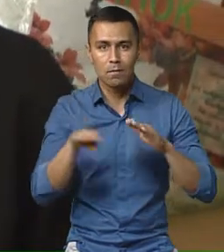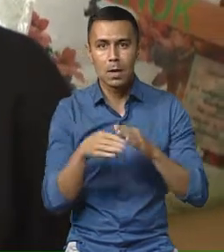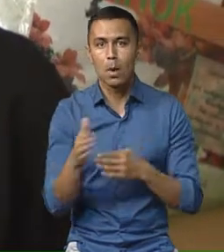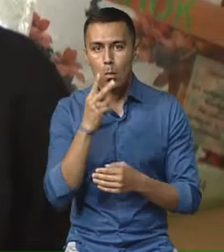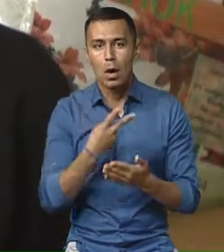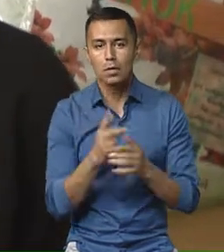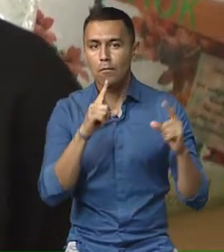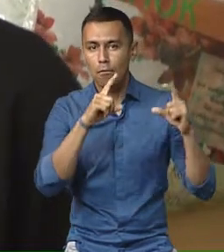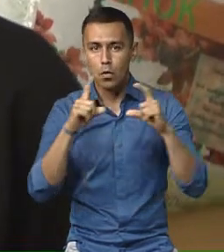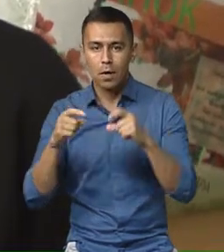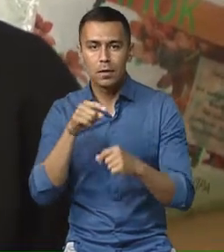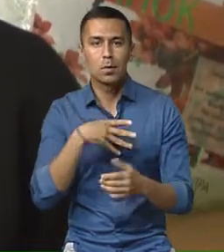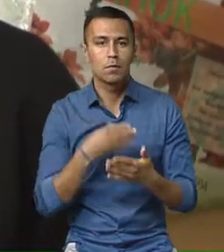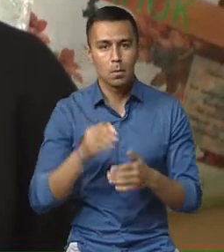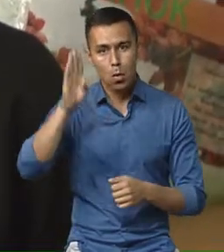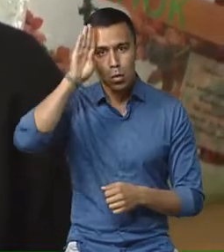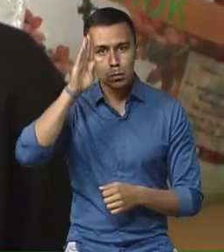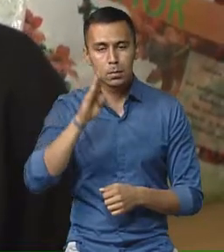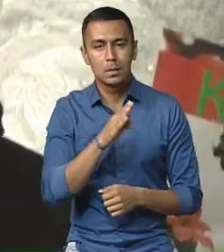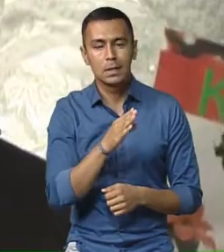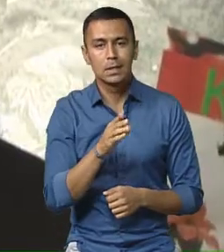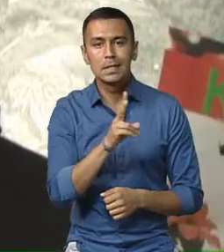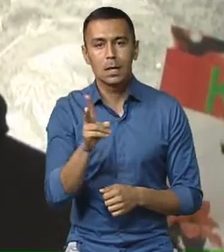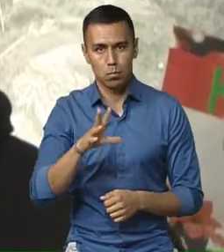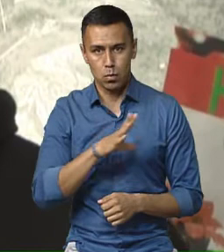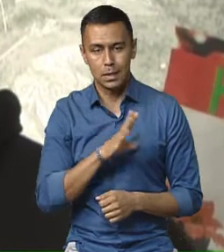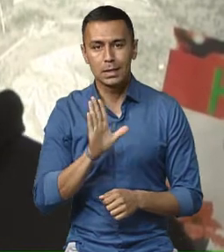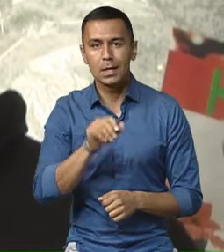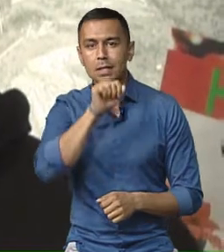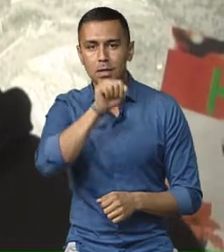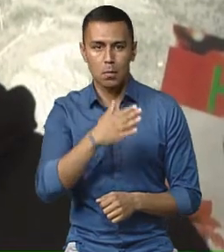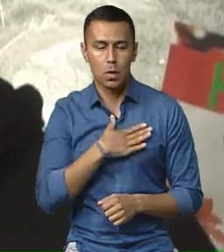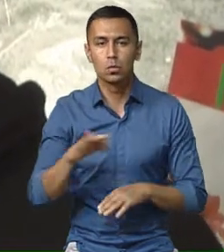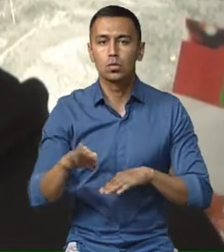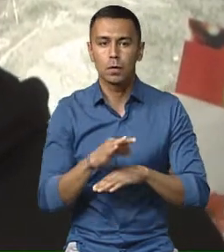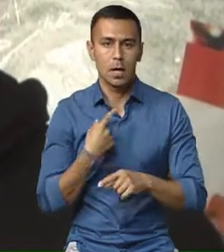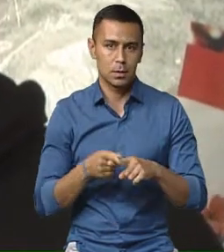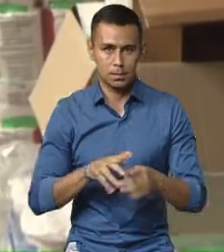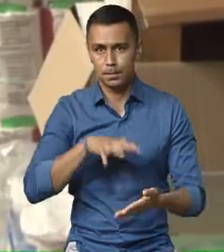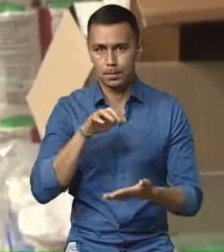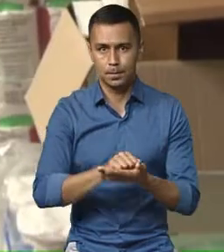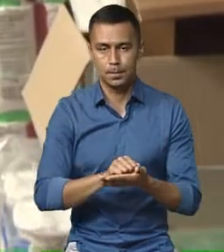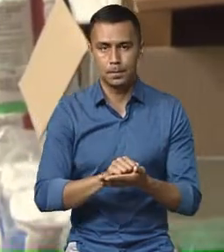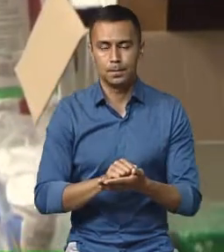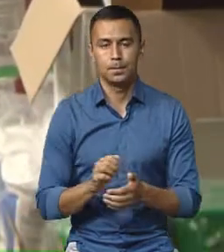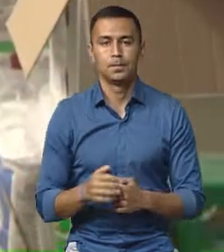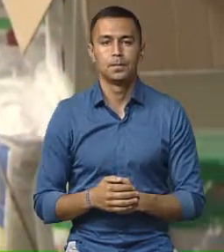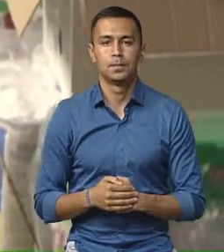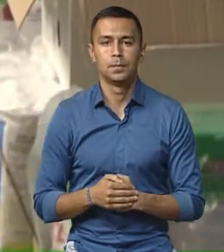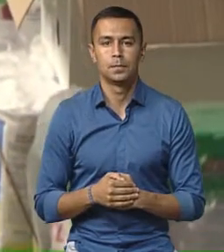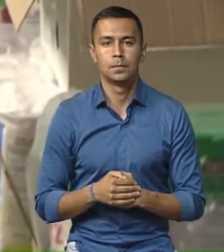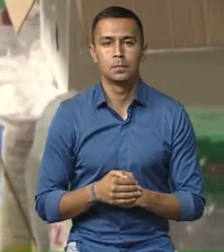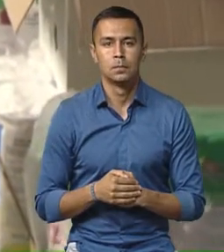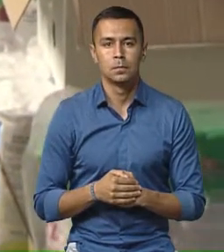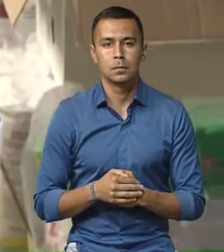показував фотографії тим своїм хлопцям, з якими вони були. Тільки завдяки моєму чоловікові я цим і займаюся. Надія Куриляк, Іван